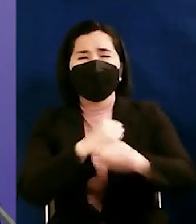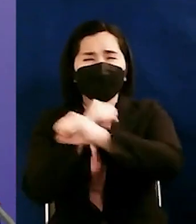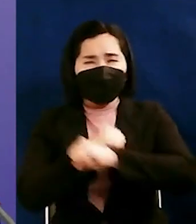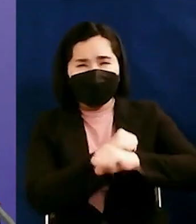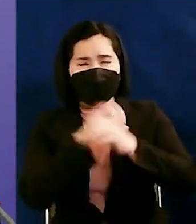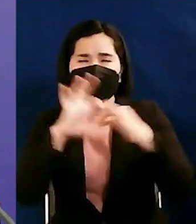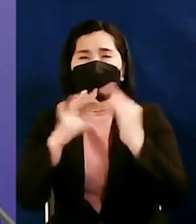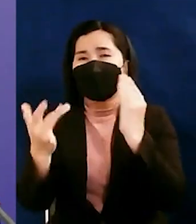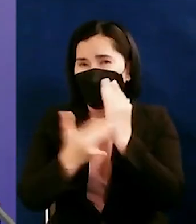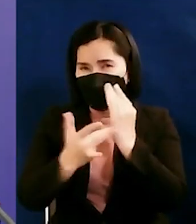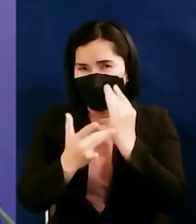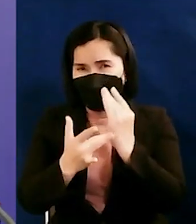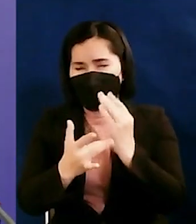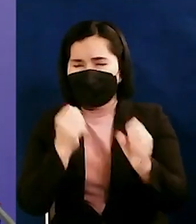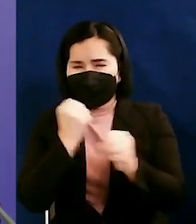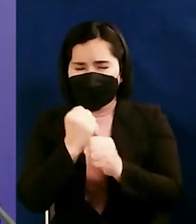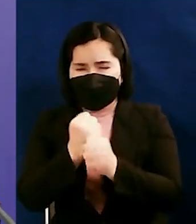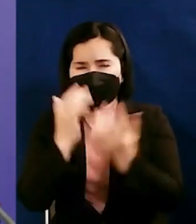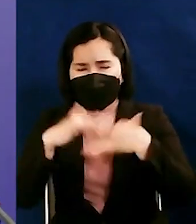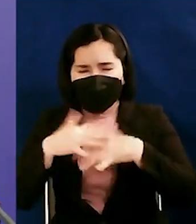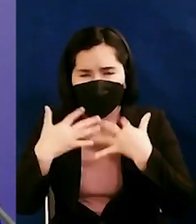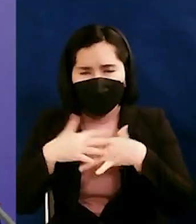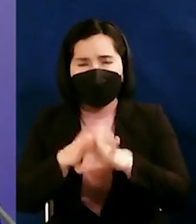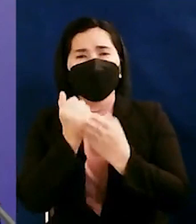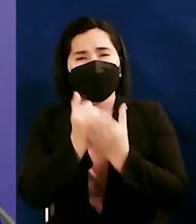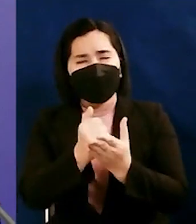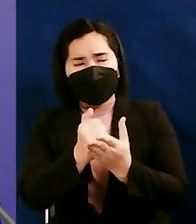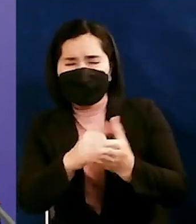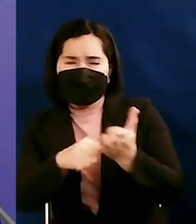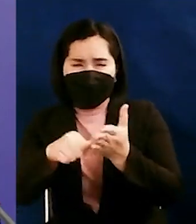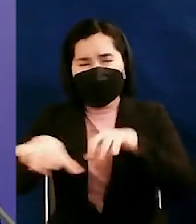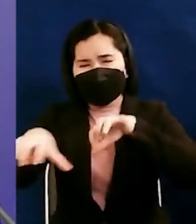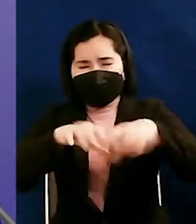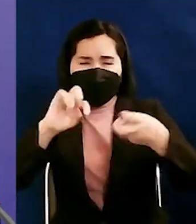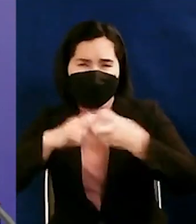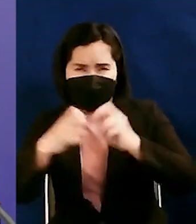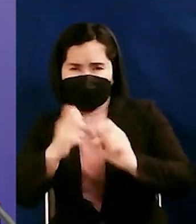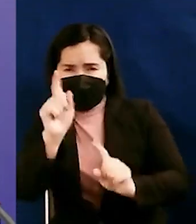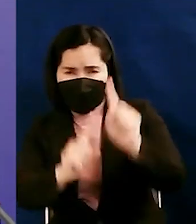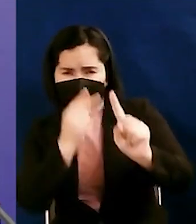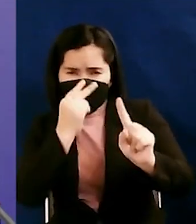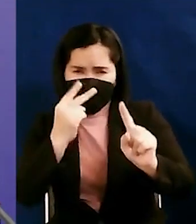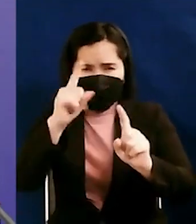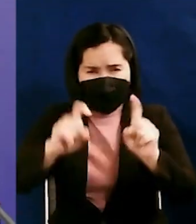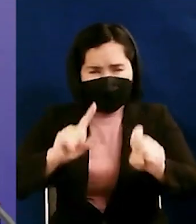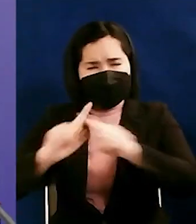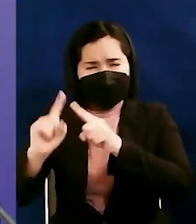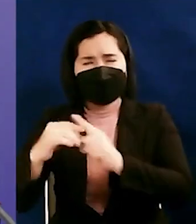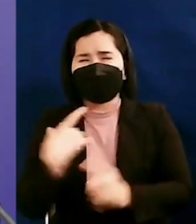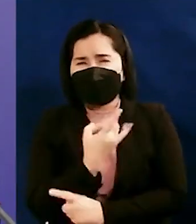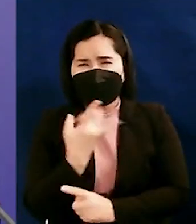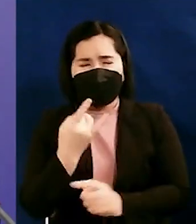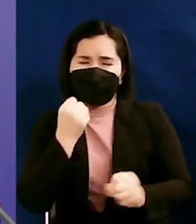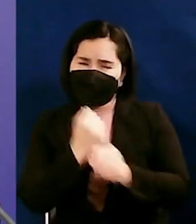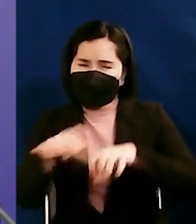ไซเบอร์นะครับได้ลงไปนะครับลงไปช่วยเหลือและดูแลแล้วก็ประเมินสถานการณ์นะครับ ทันทีนะครับ